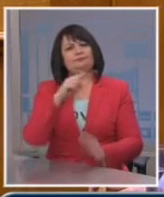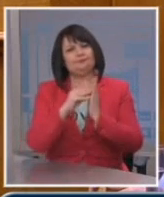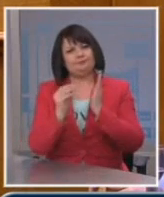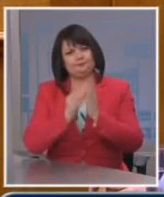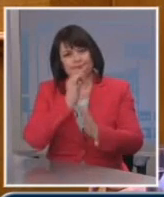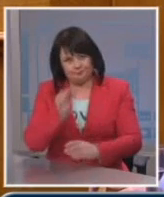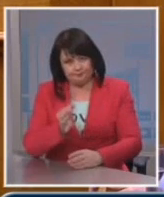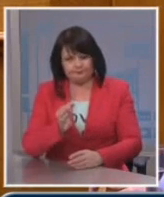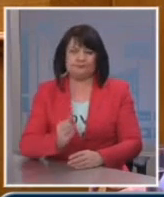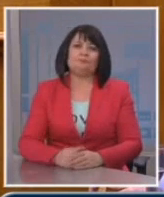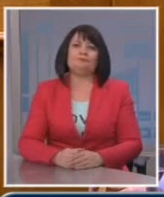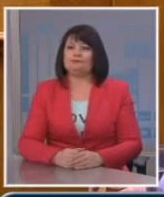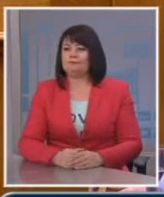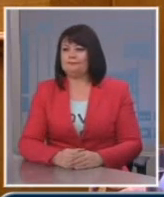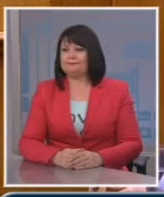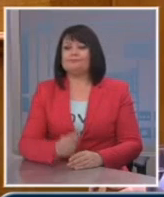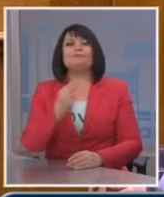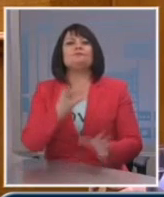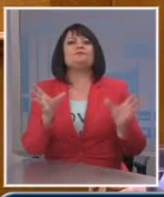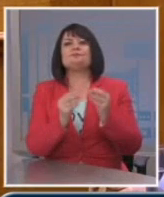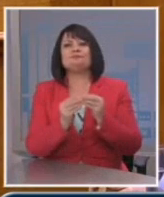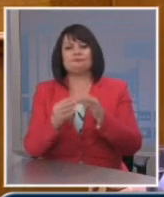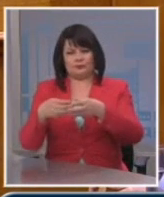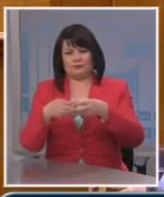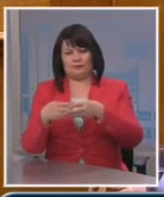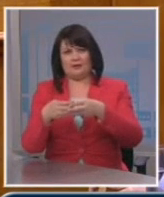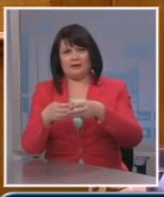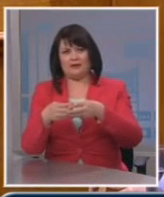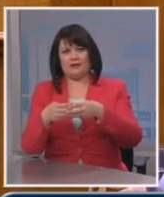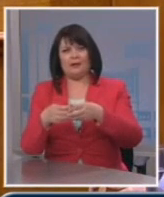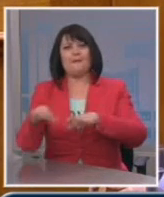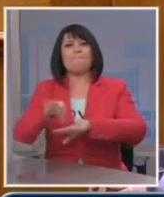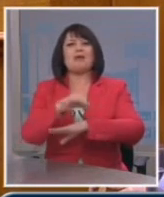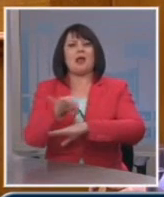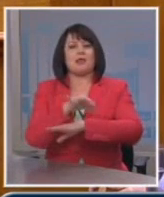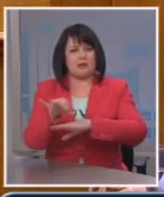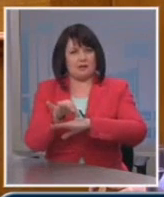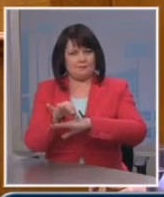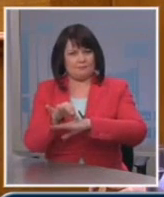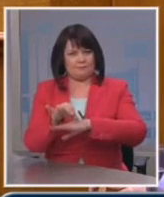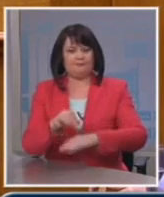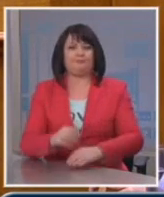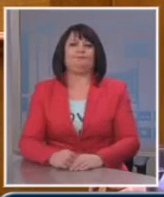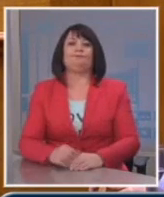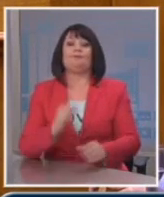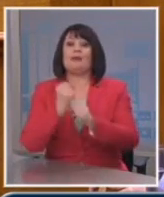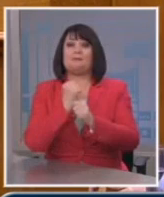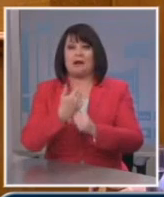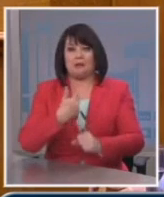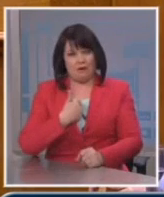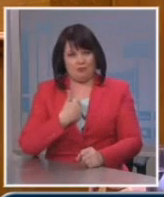παράδειγμα που αφορά και τον κλάδο των μηχανικών, το επάγγελμά μου.